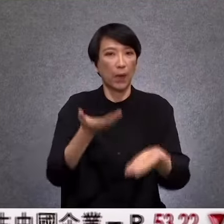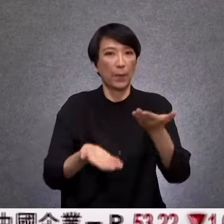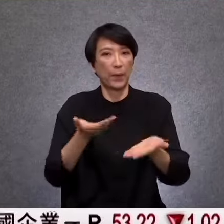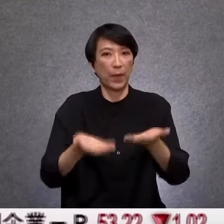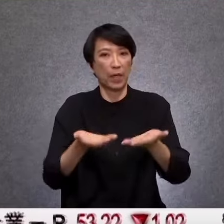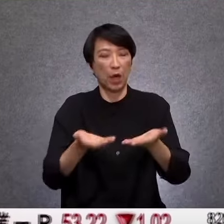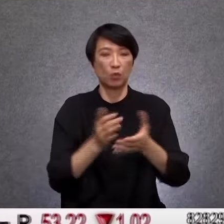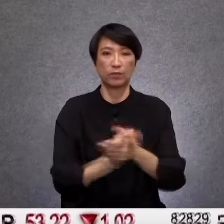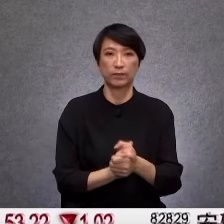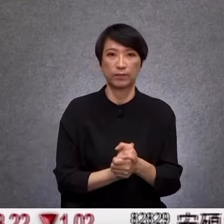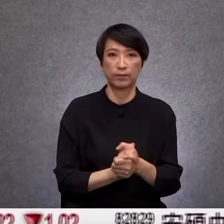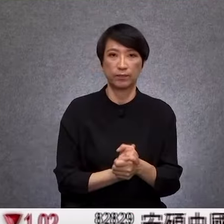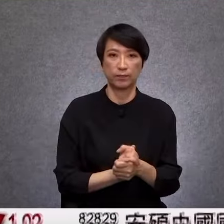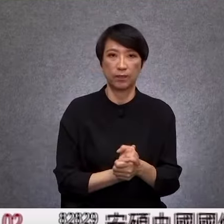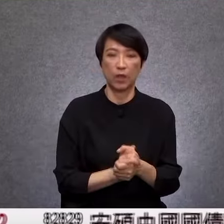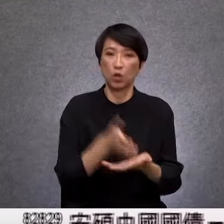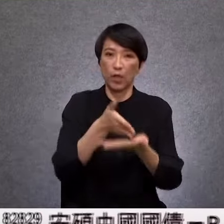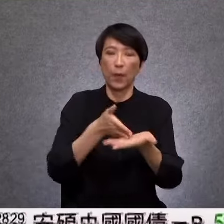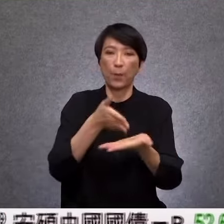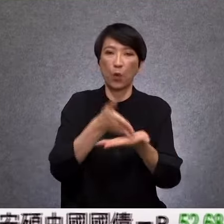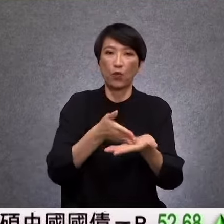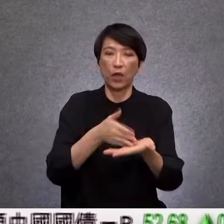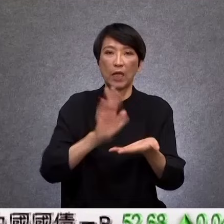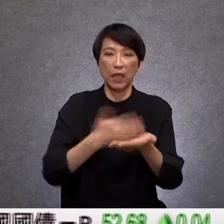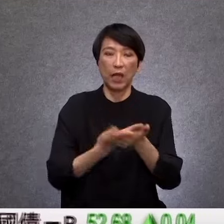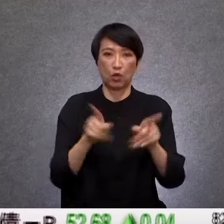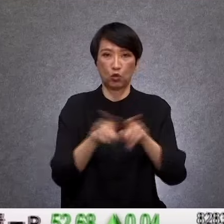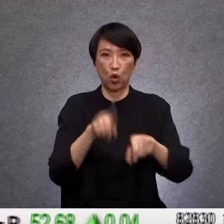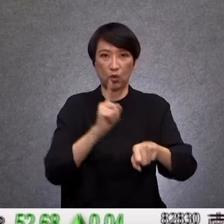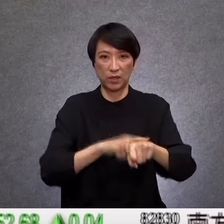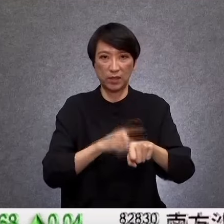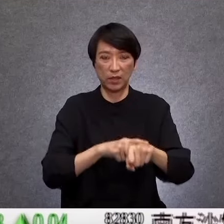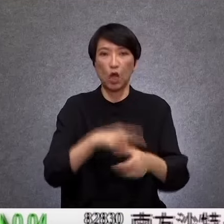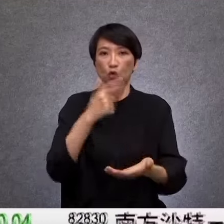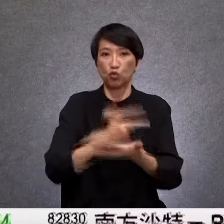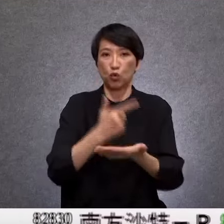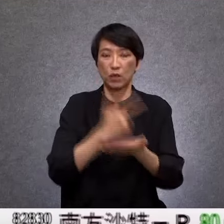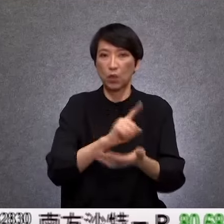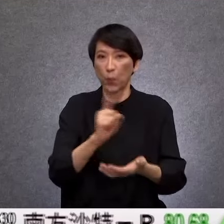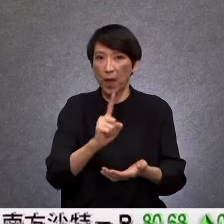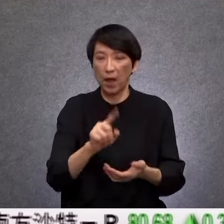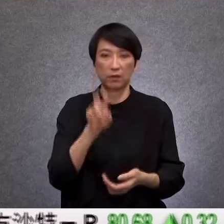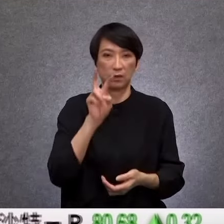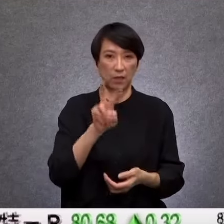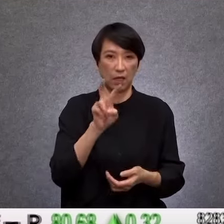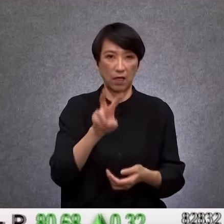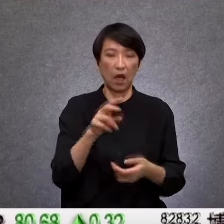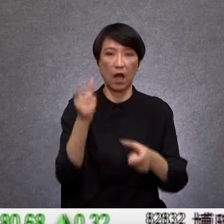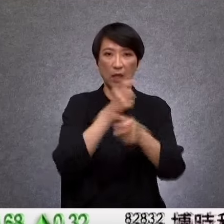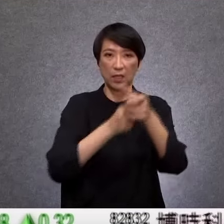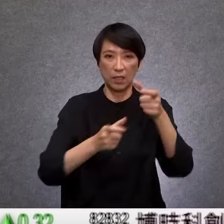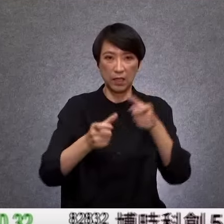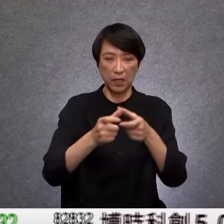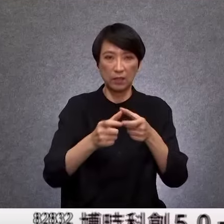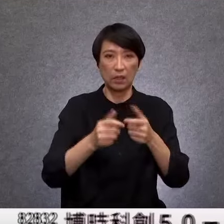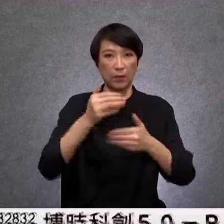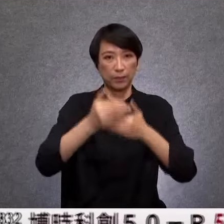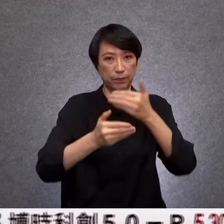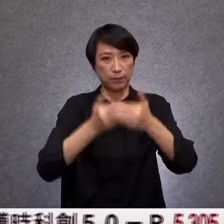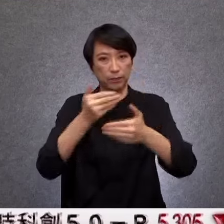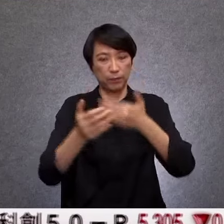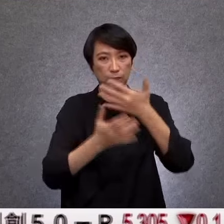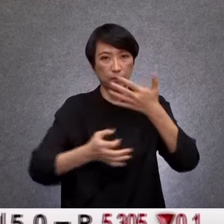成個開支嚟比較咧，可以咁講。呢個係一個部分， 但同時間咧，我哋更加重要咧，就係要睇